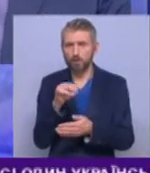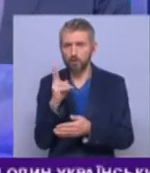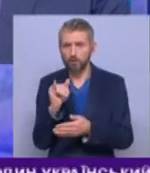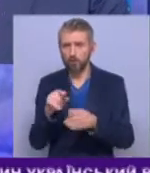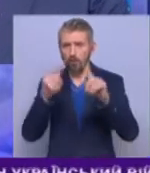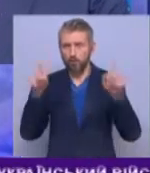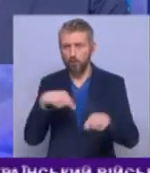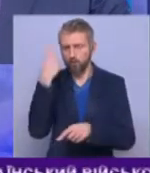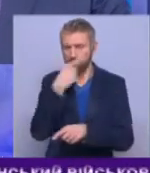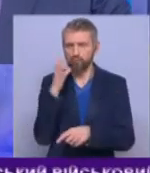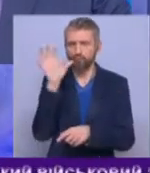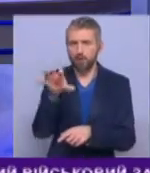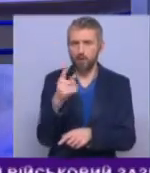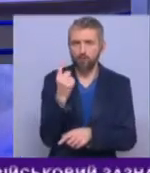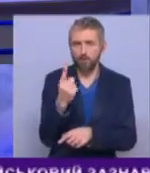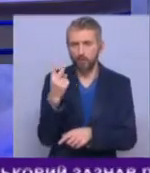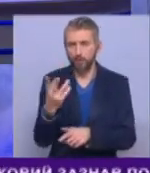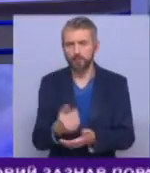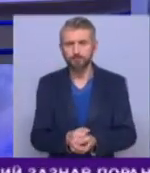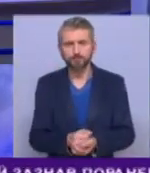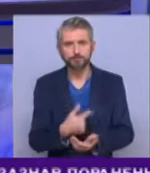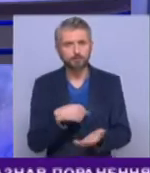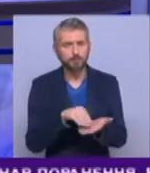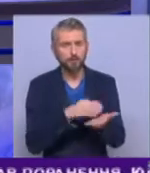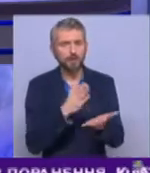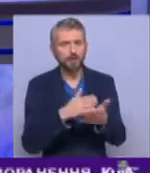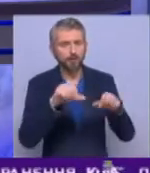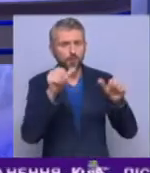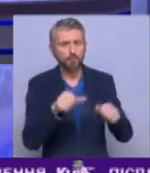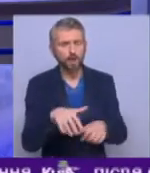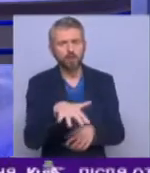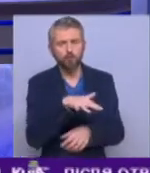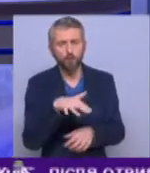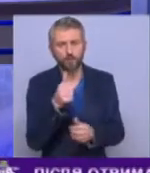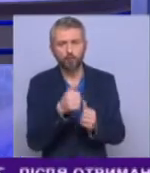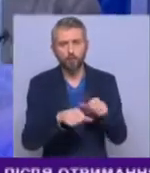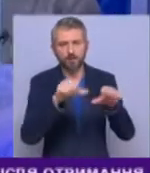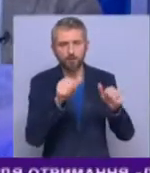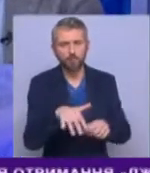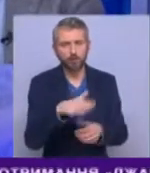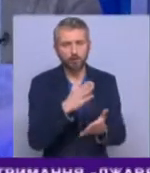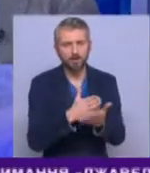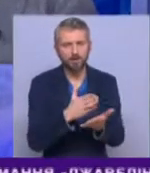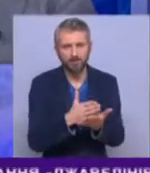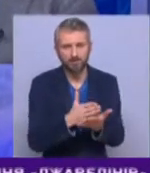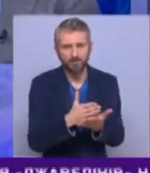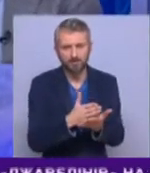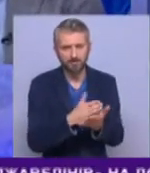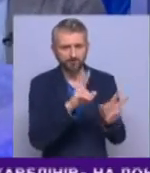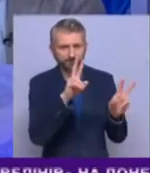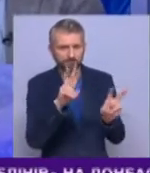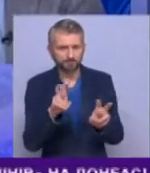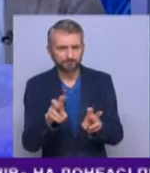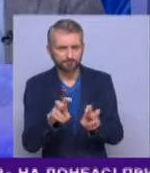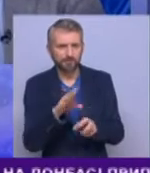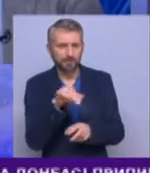висить обличчя. Ну, одне, друге і так далі. Ще раз повторюсь, є форматні зони, в кожній форматній зоні є певні архетипи, навіть у цих рекламних